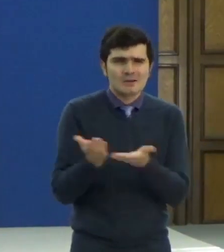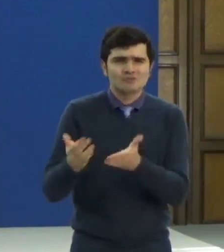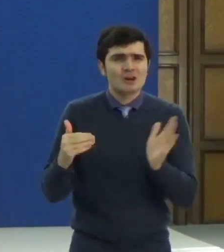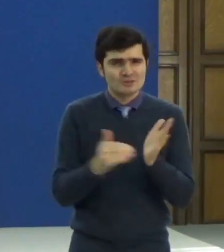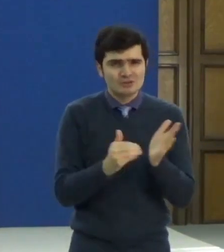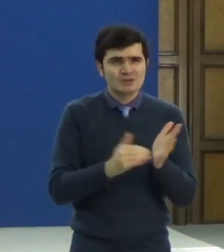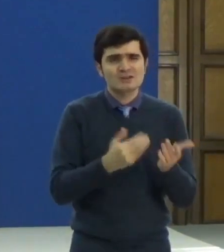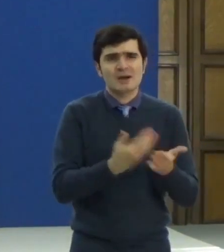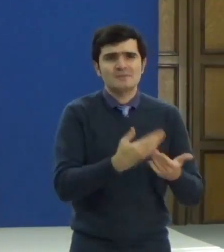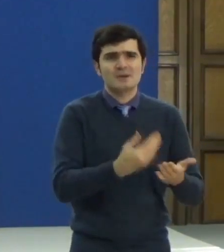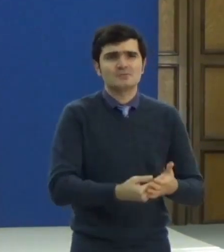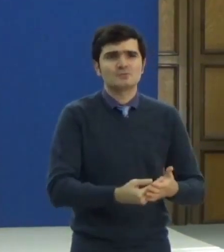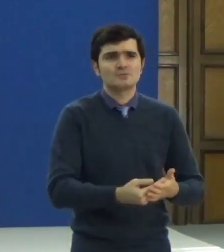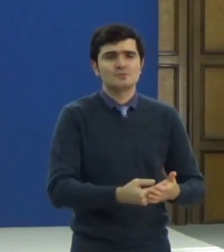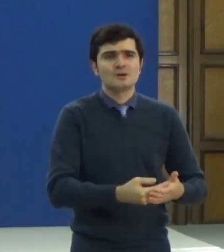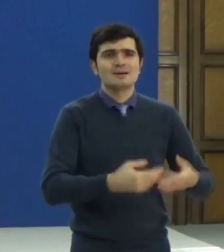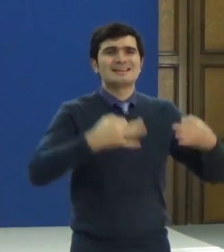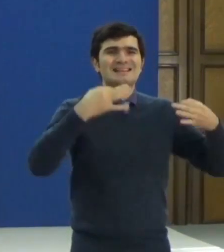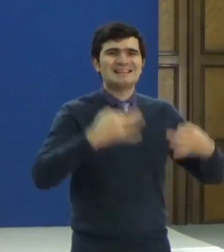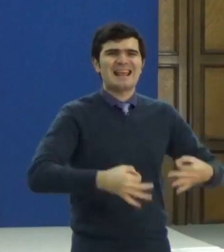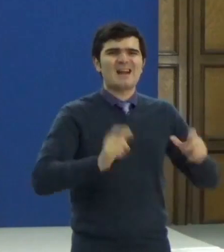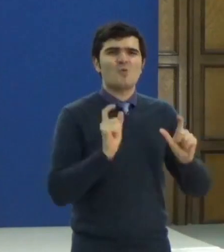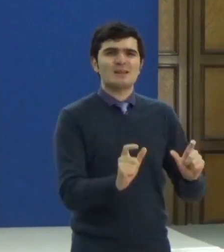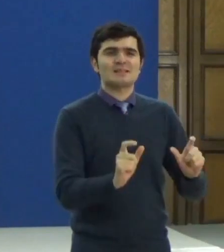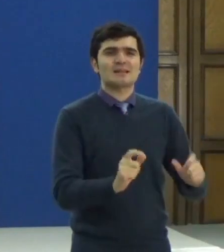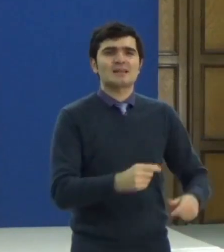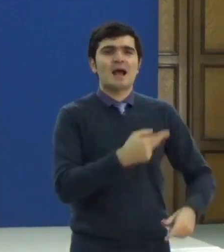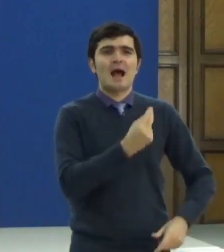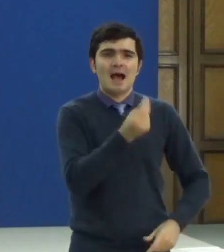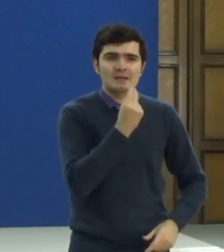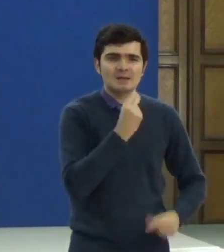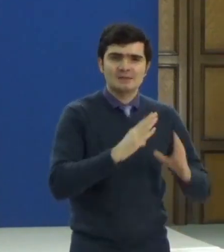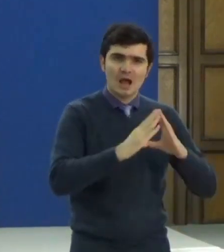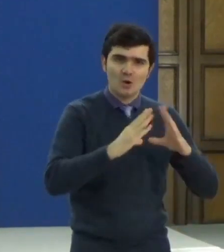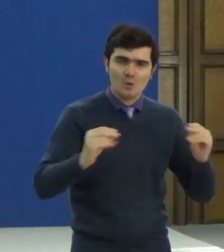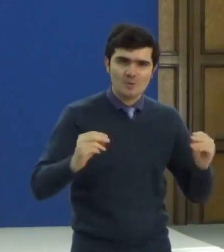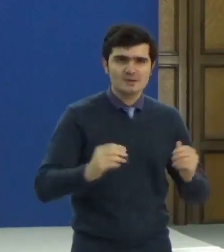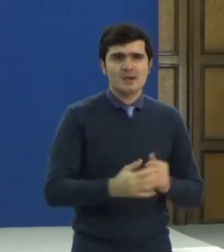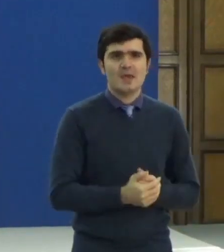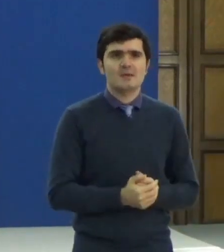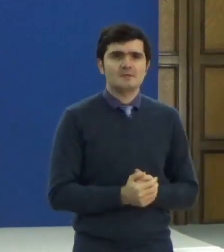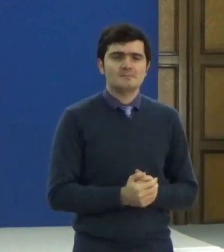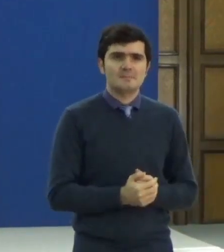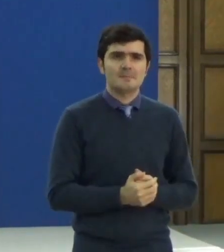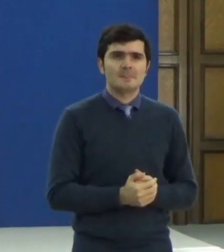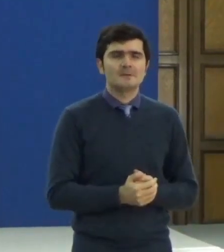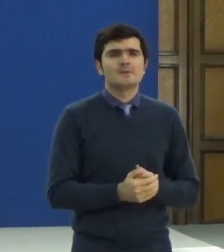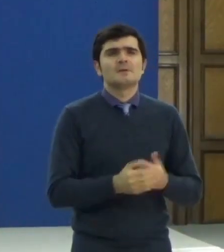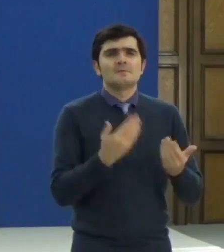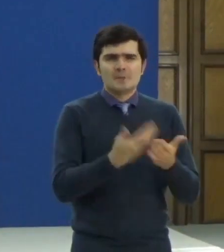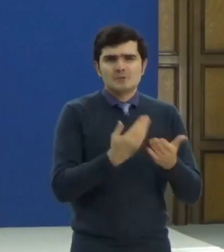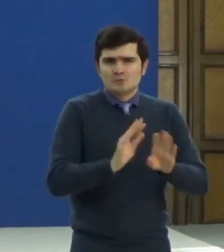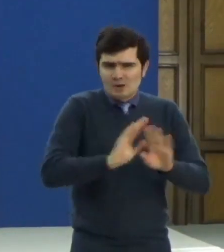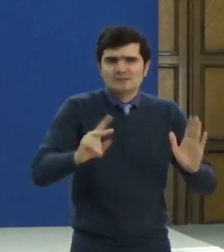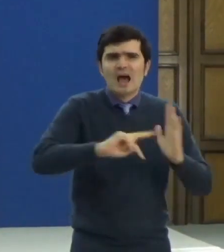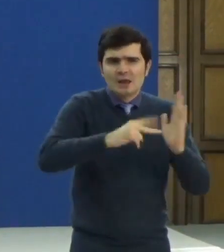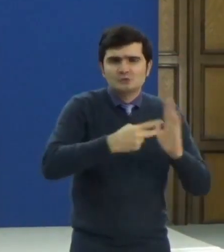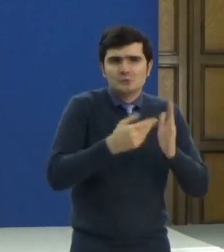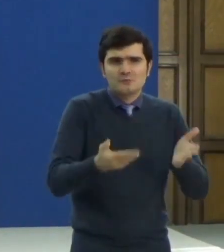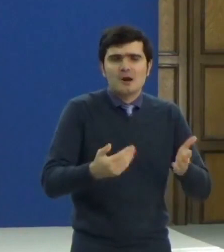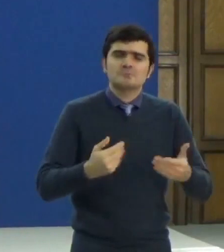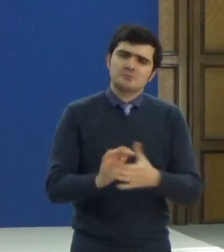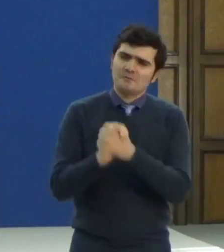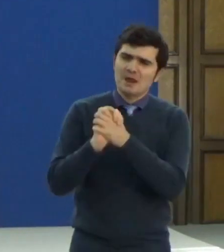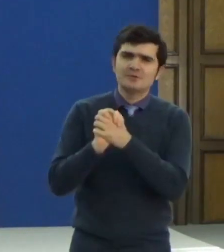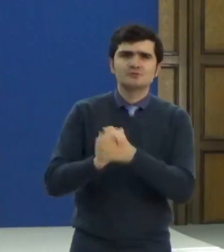pentru securitatea alimentară a României, fiind deja rezolvat, și aici felicit